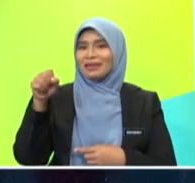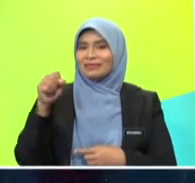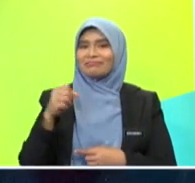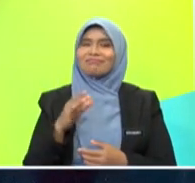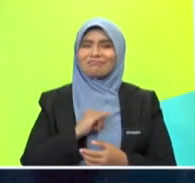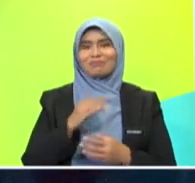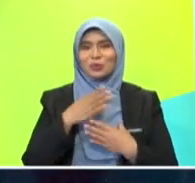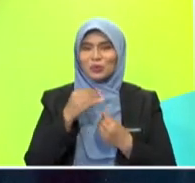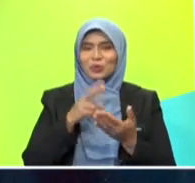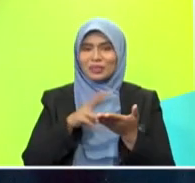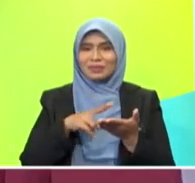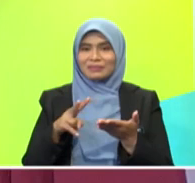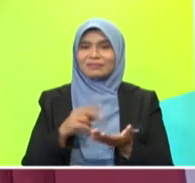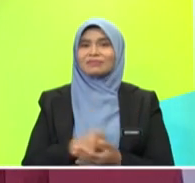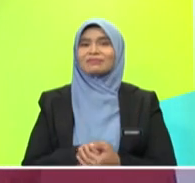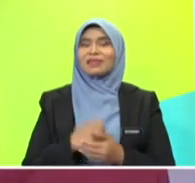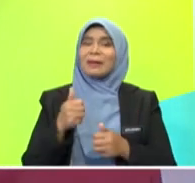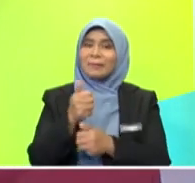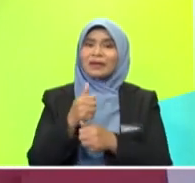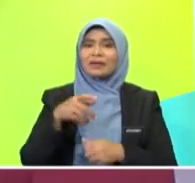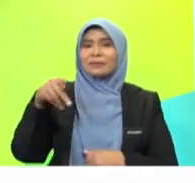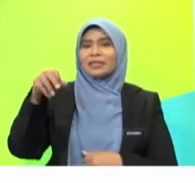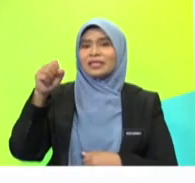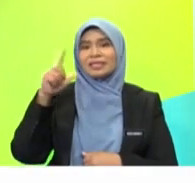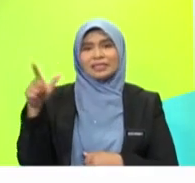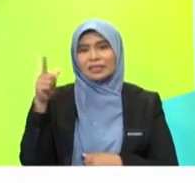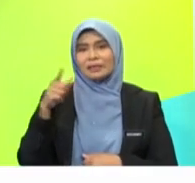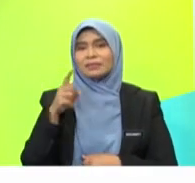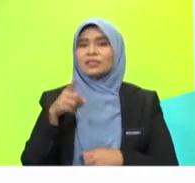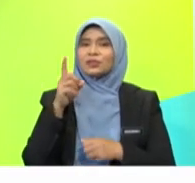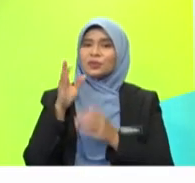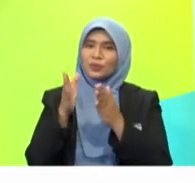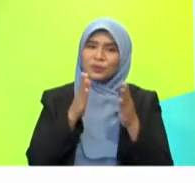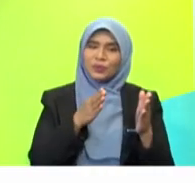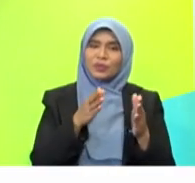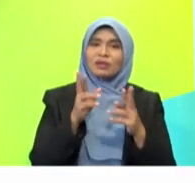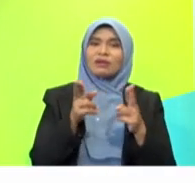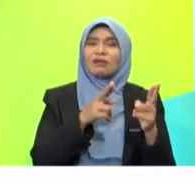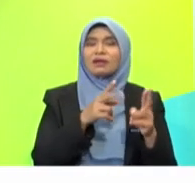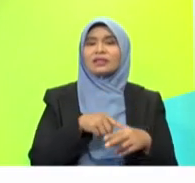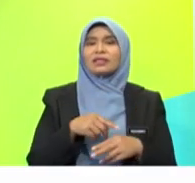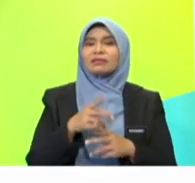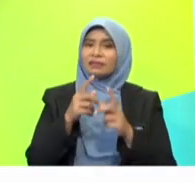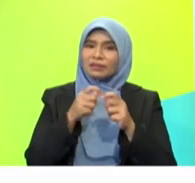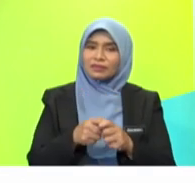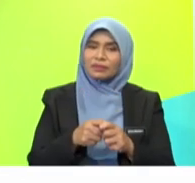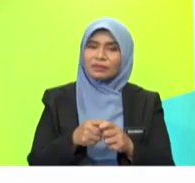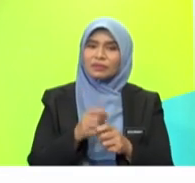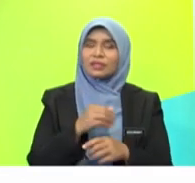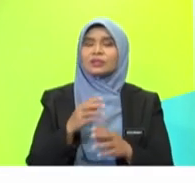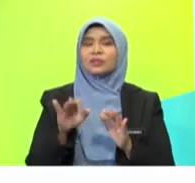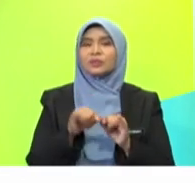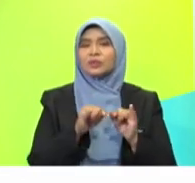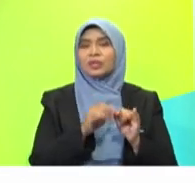jadi pengawas pesember perlulah menyusun buku yang tertentu dan juga bertugas